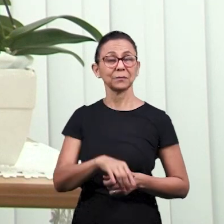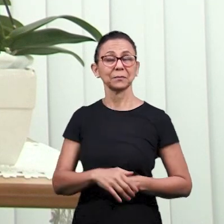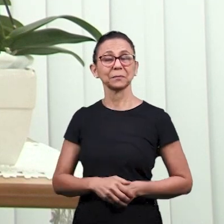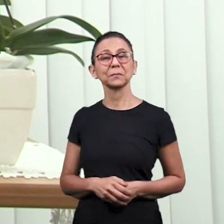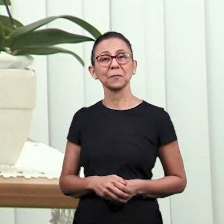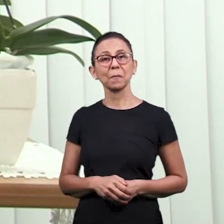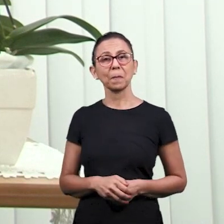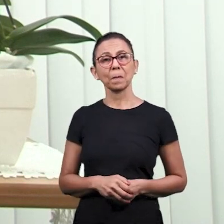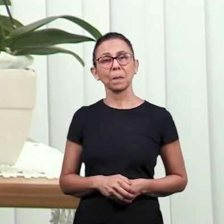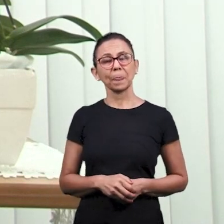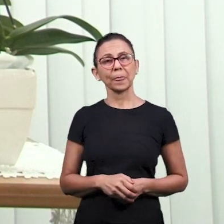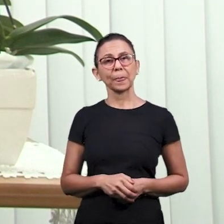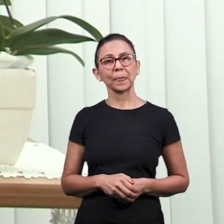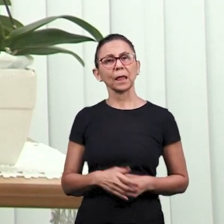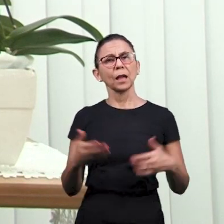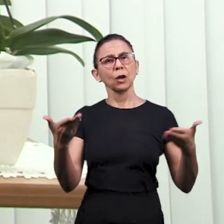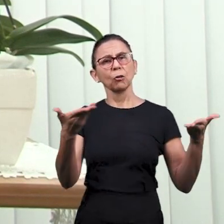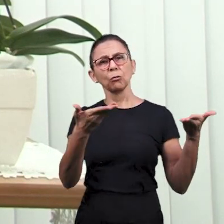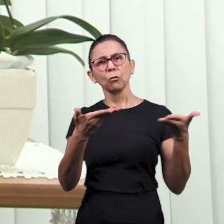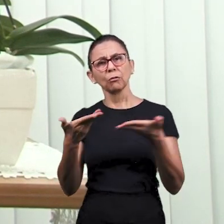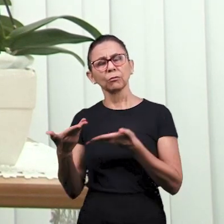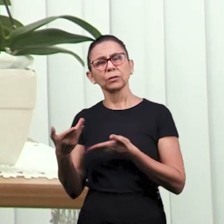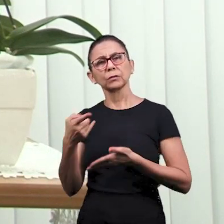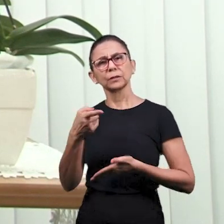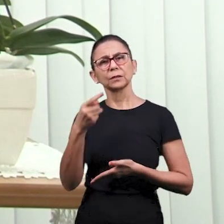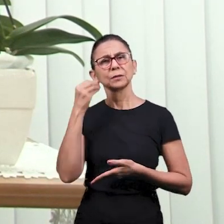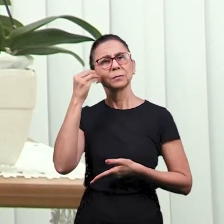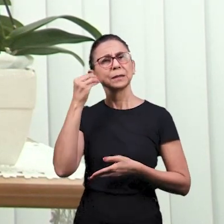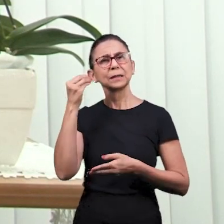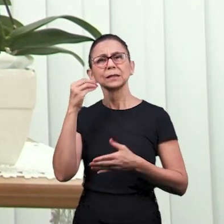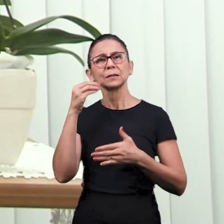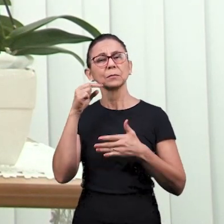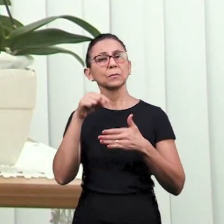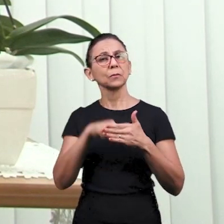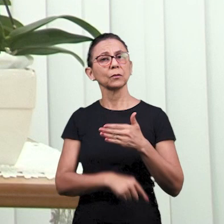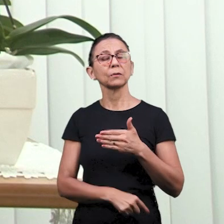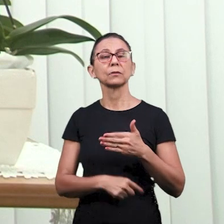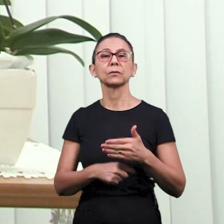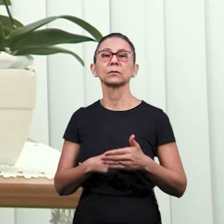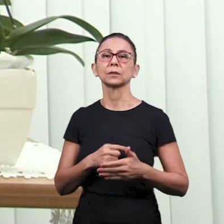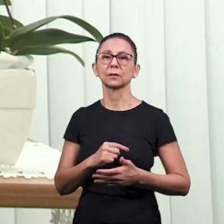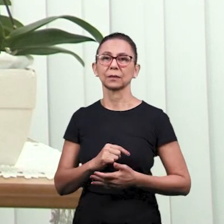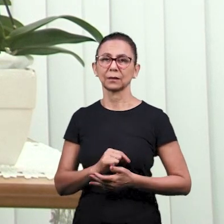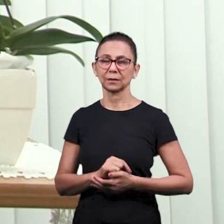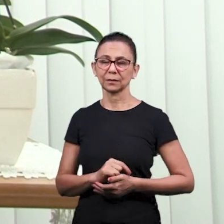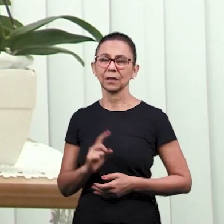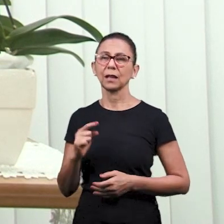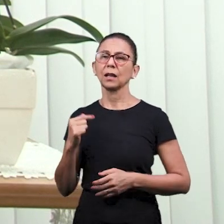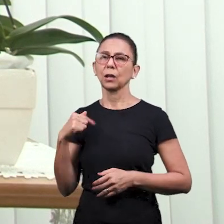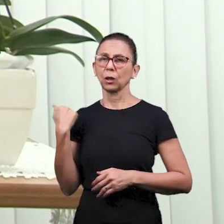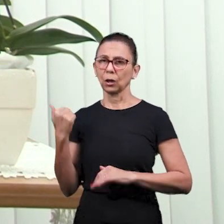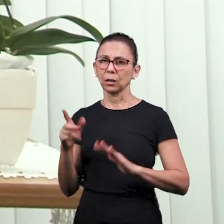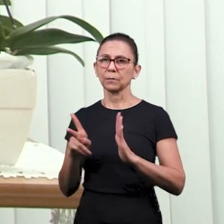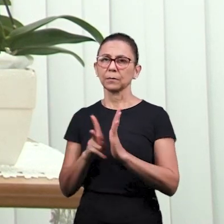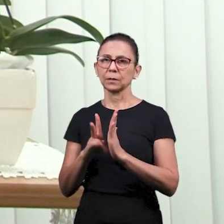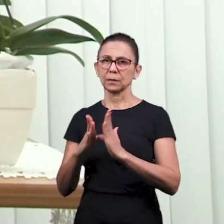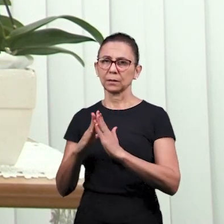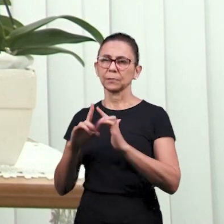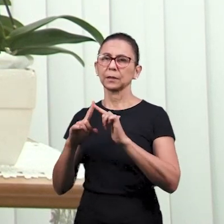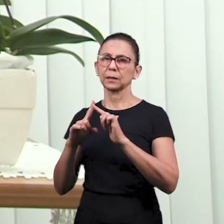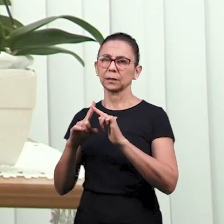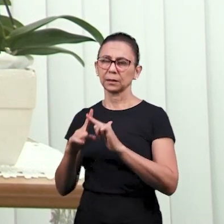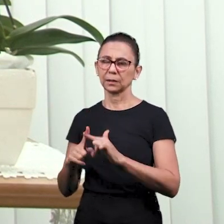Он с вами, и наверняка Он уже приговорил к вашему сердцу. Я приглашаю вас. Давайте